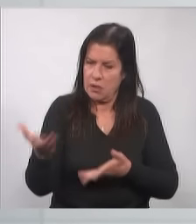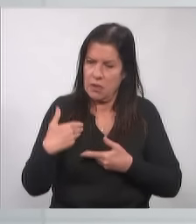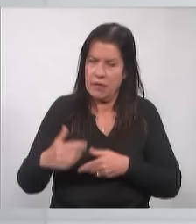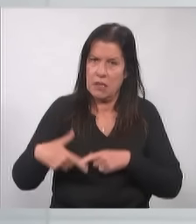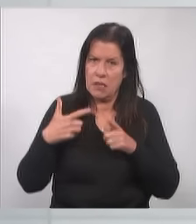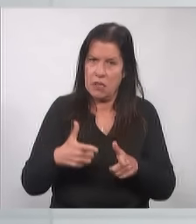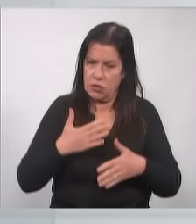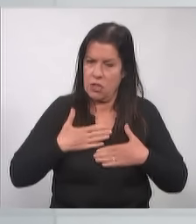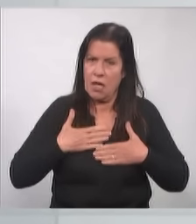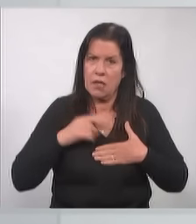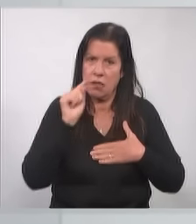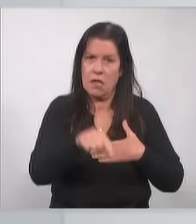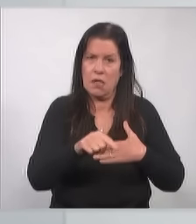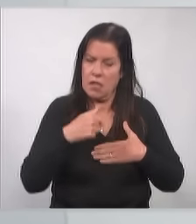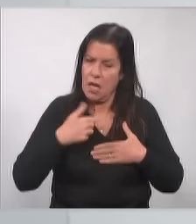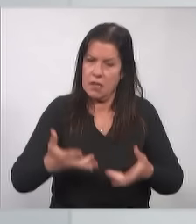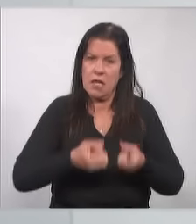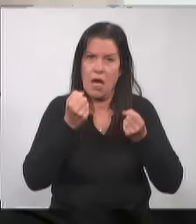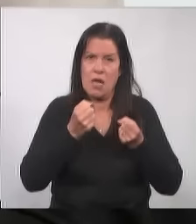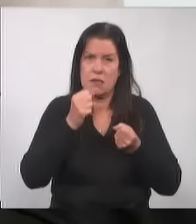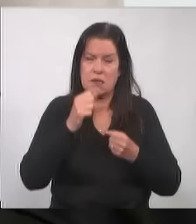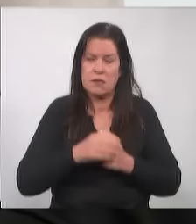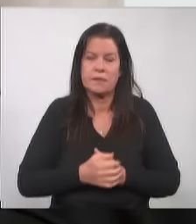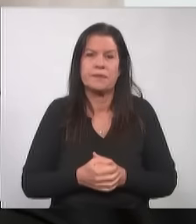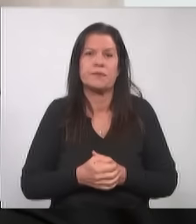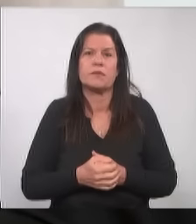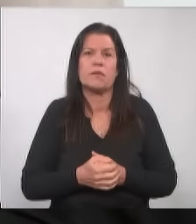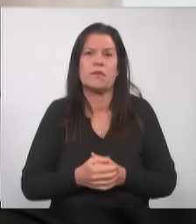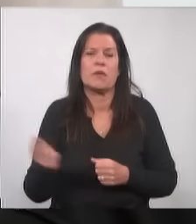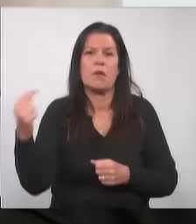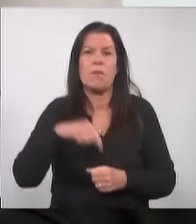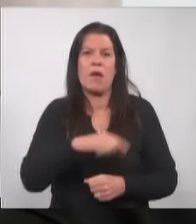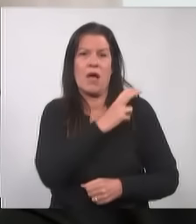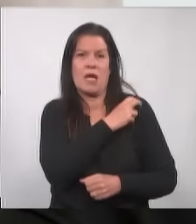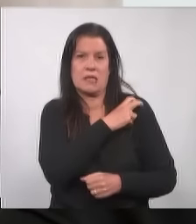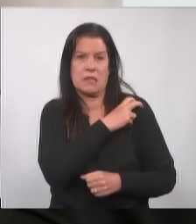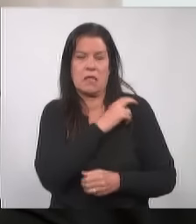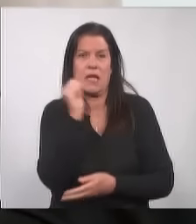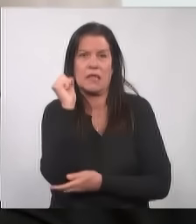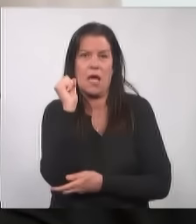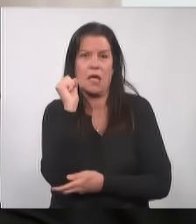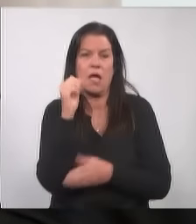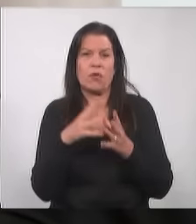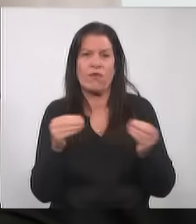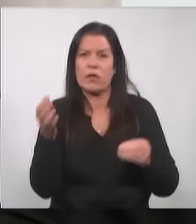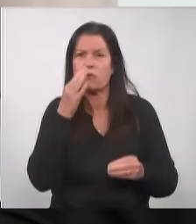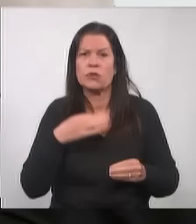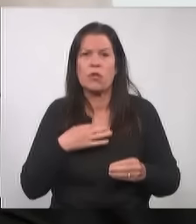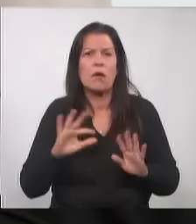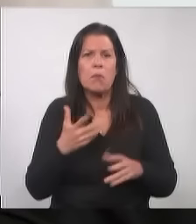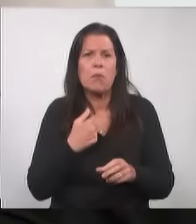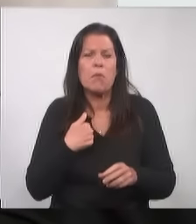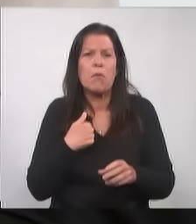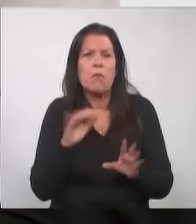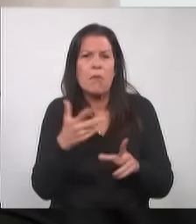אלך, אני אגיע לשם ואני אחלץ אותו. הגיע איזה קצין בתחנת אופקים, ושואל אותי, מה אתה עושה פה, לאן אתה הולך? אמרתי לו, אני